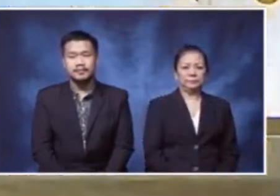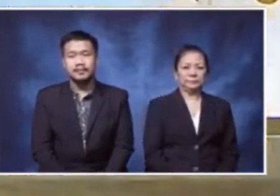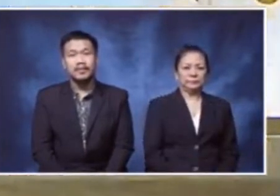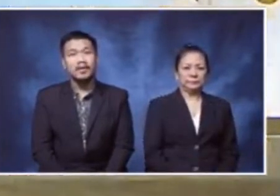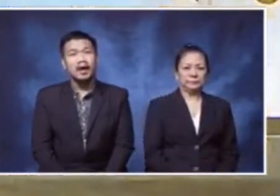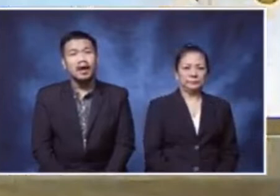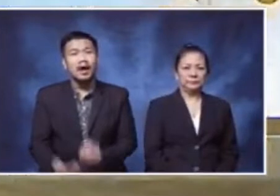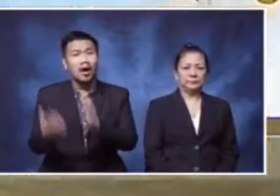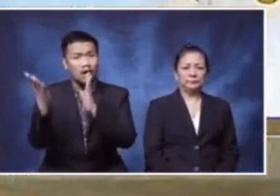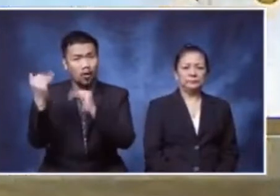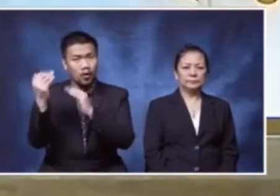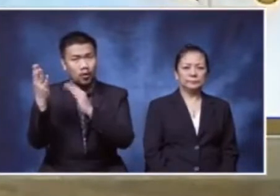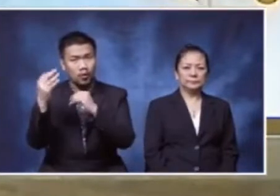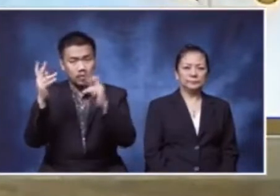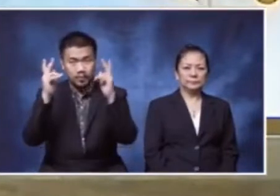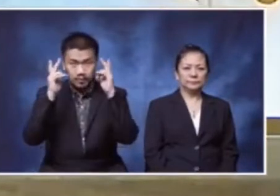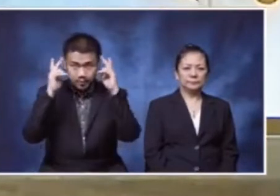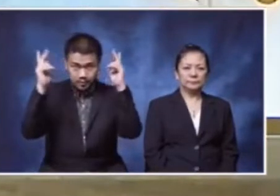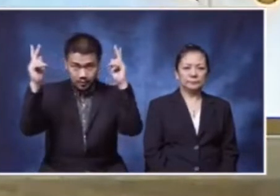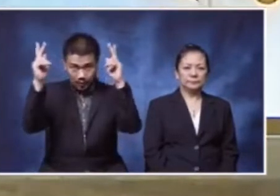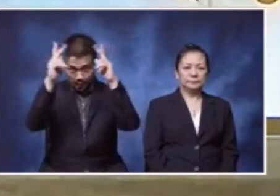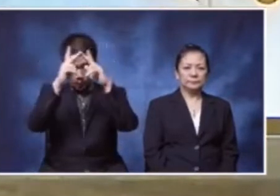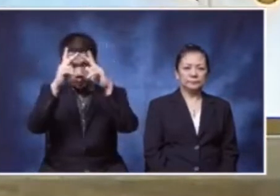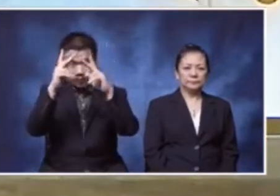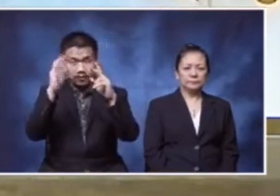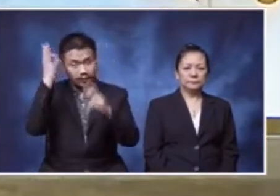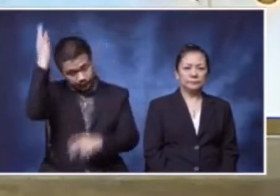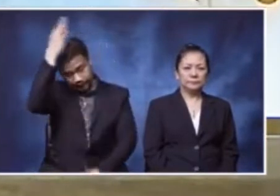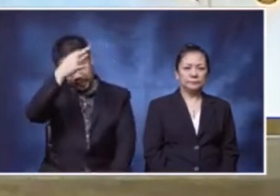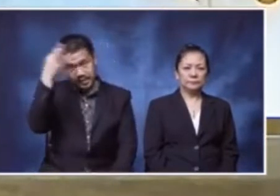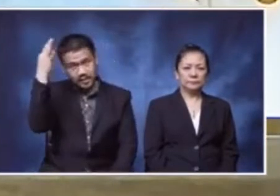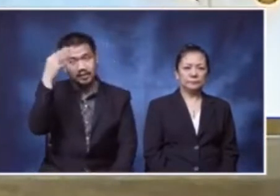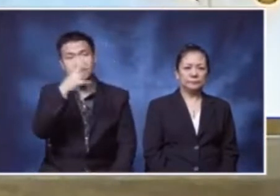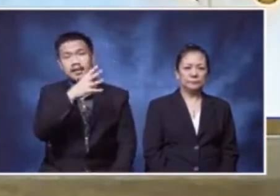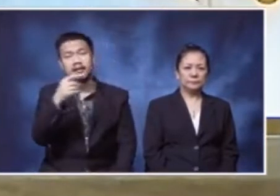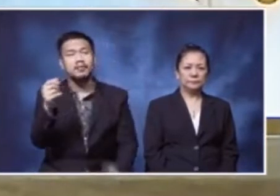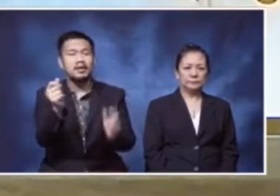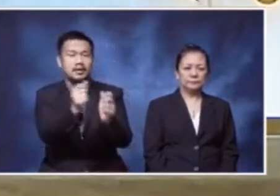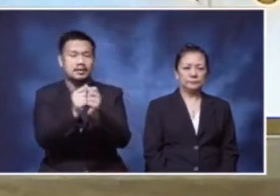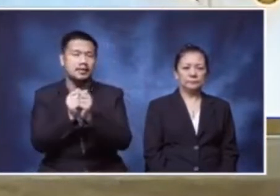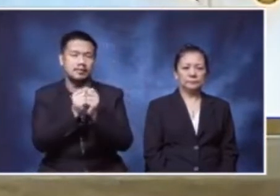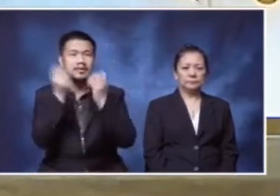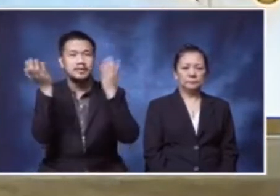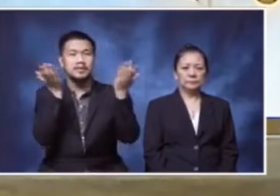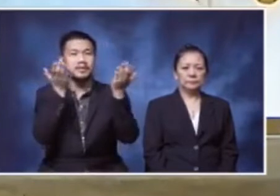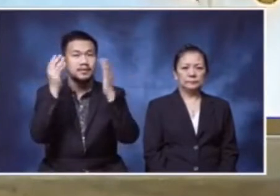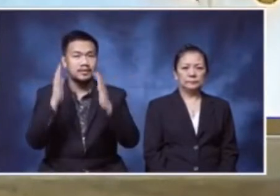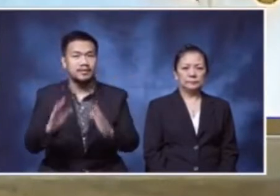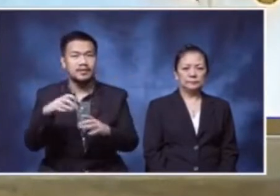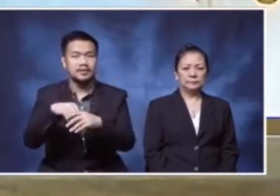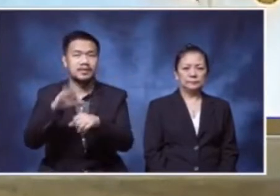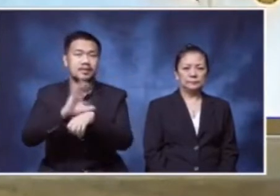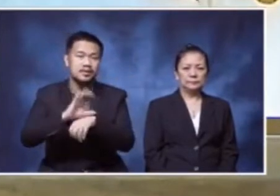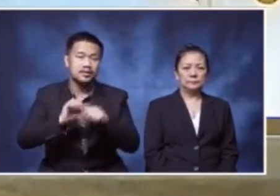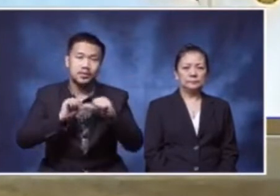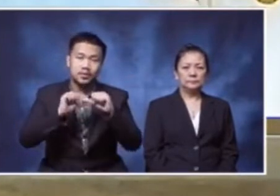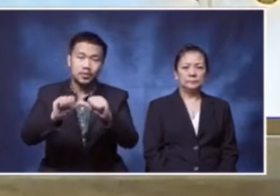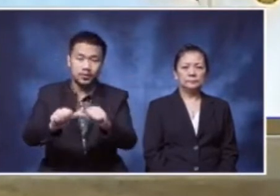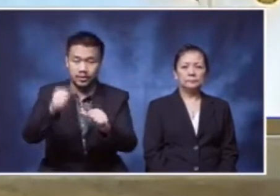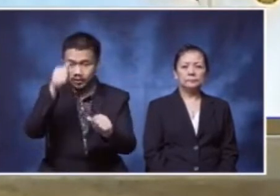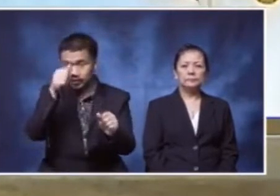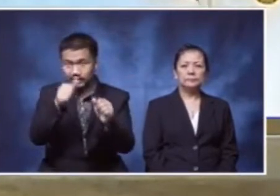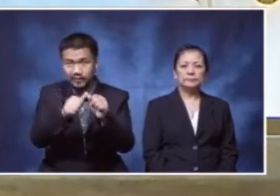Papa Francisco at mga kasama niyang lingkod sa simbahan ay patuloy na magpaalala sa bayan ng